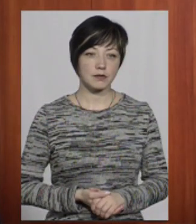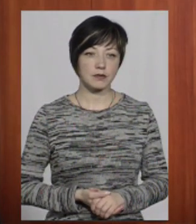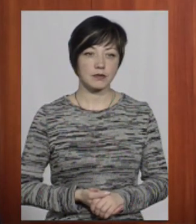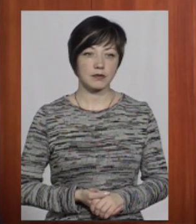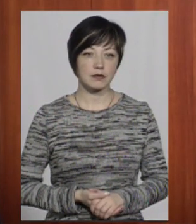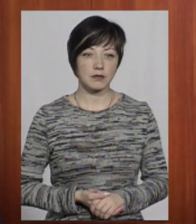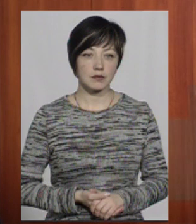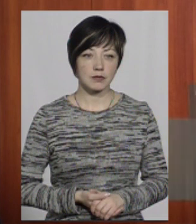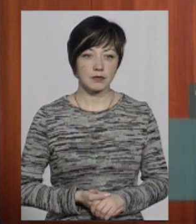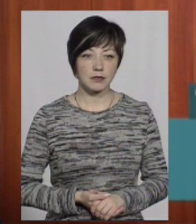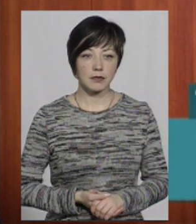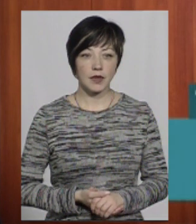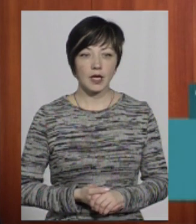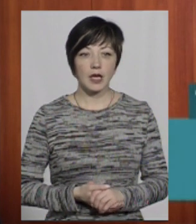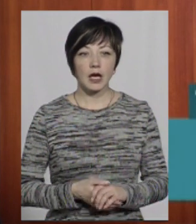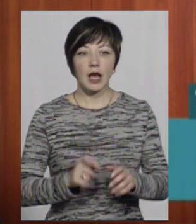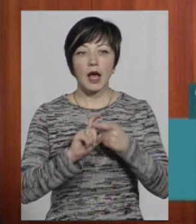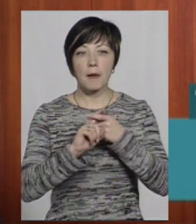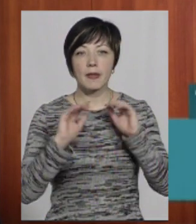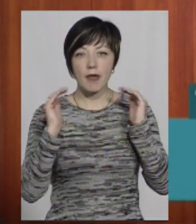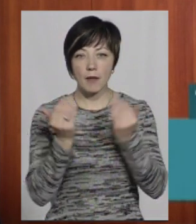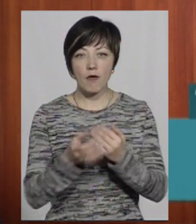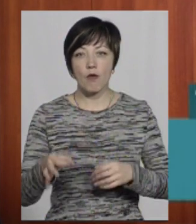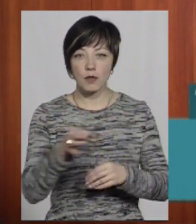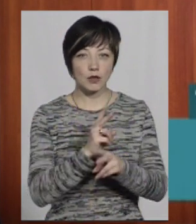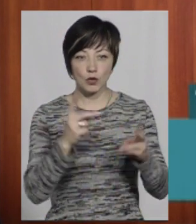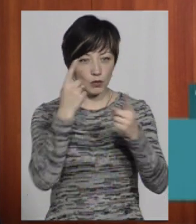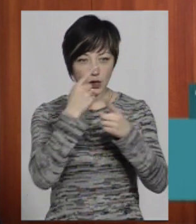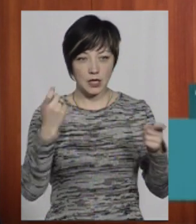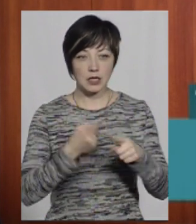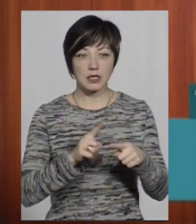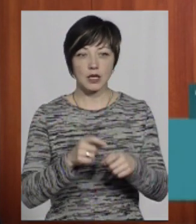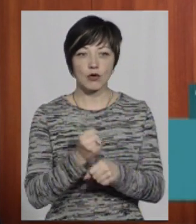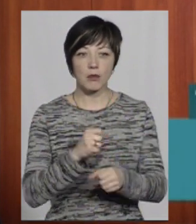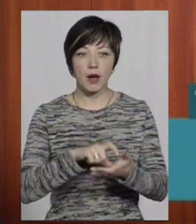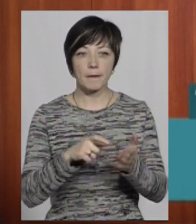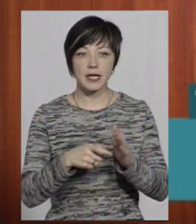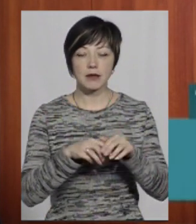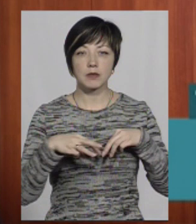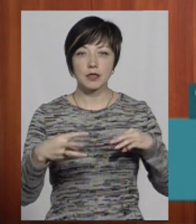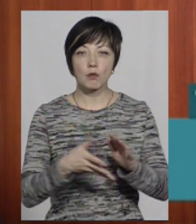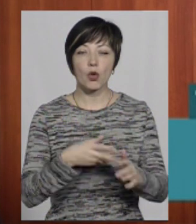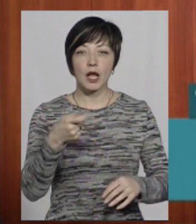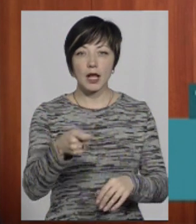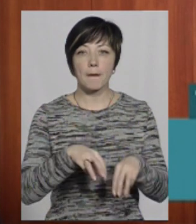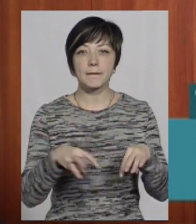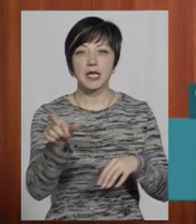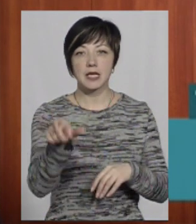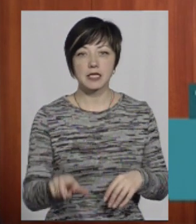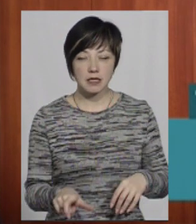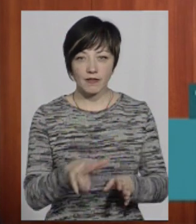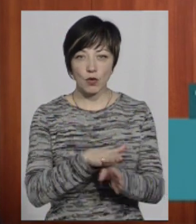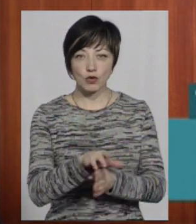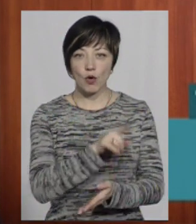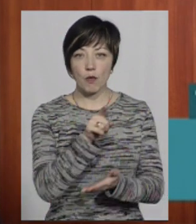Епідемії не в області окремо ніхто не оголошує. Це робить Кабінет міністрів з подання міністра, чи в даному випадку